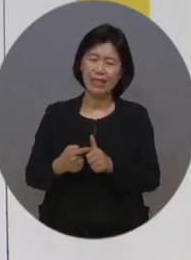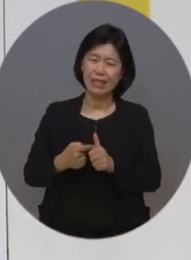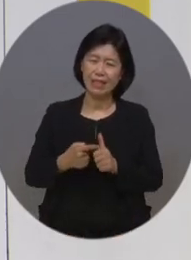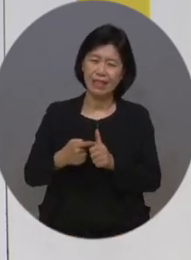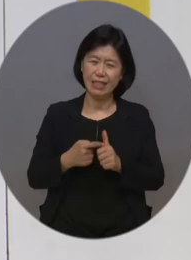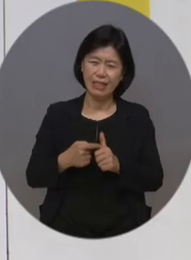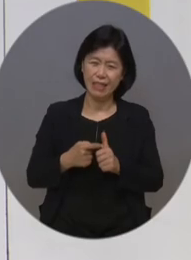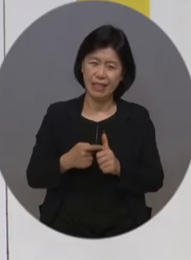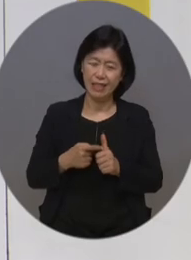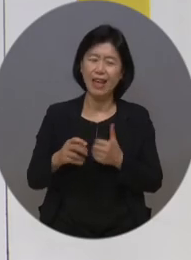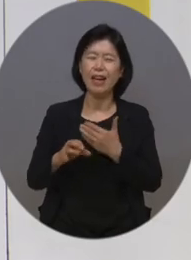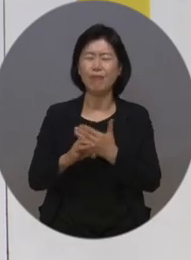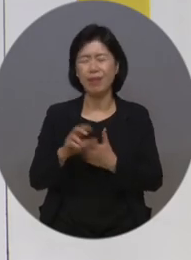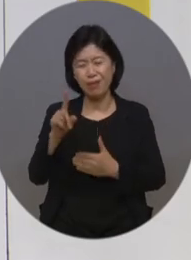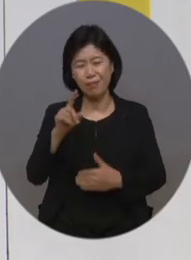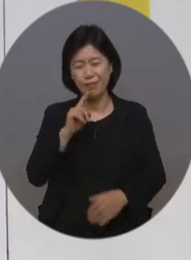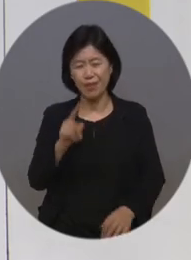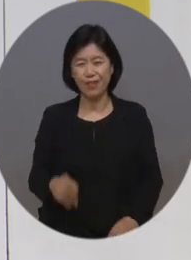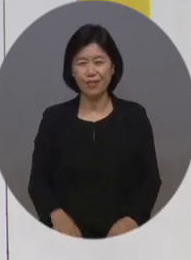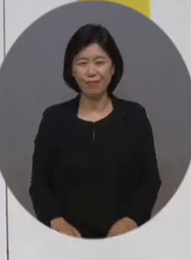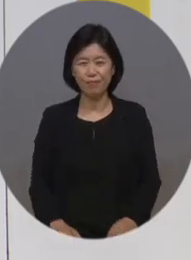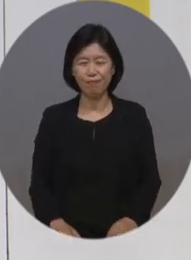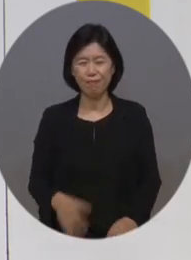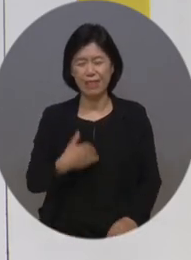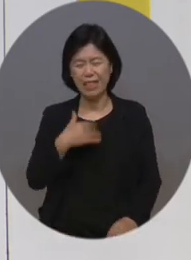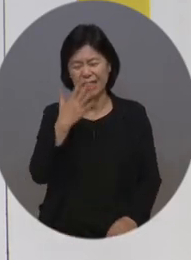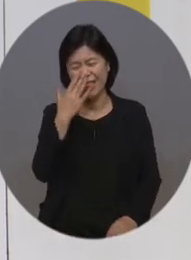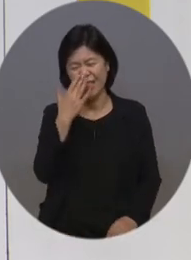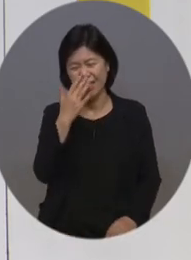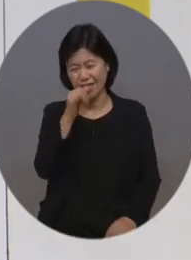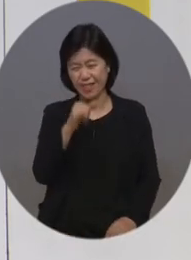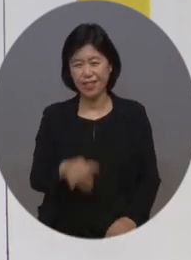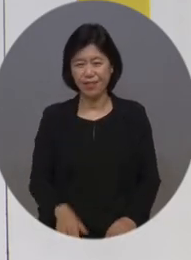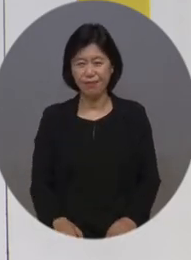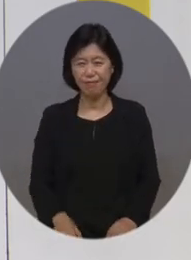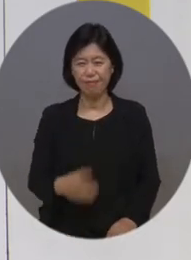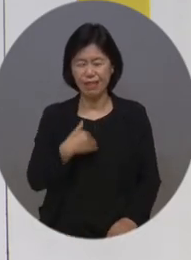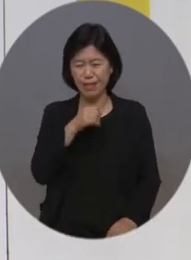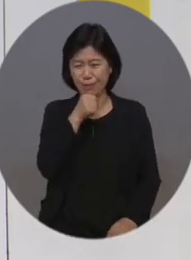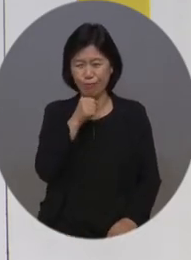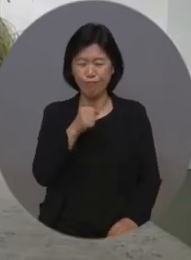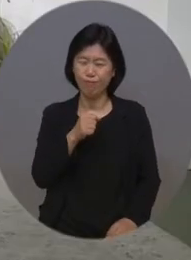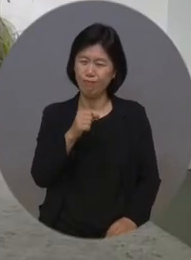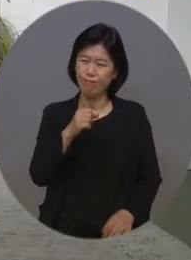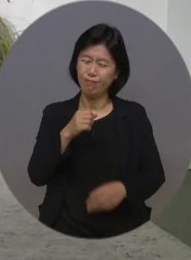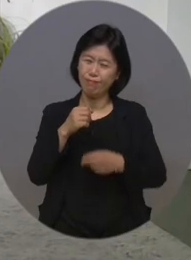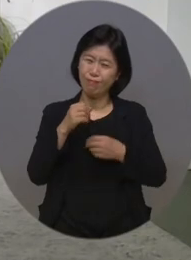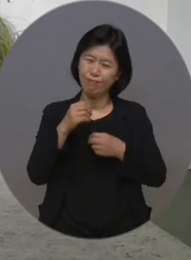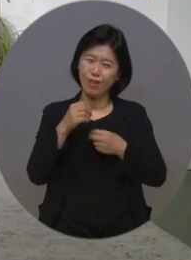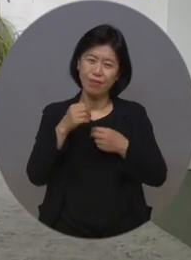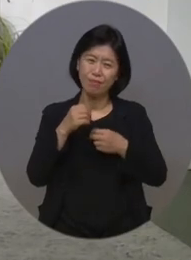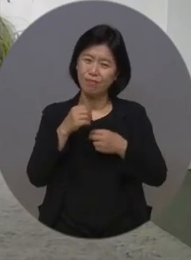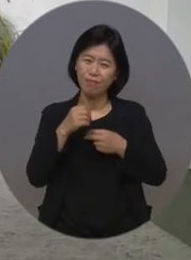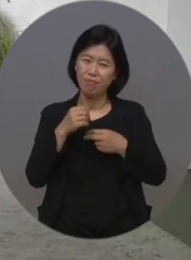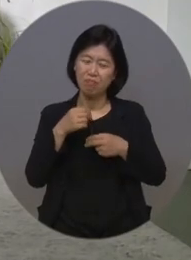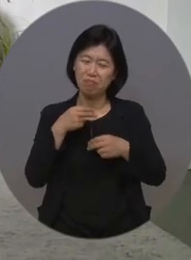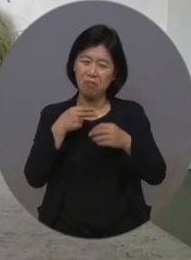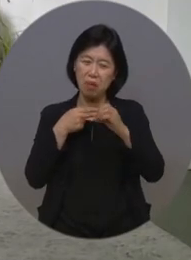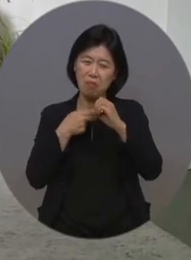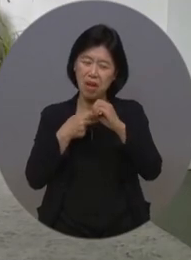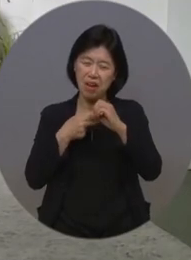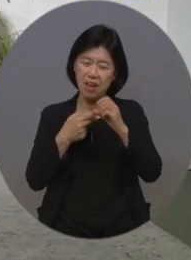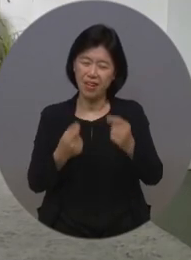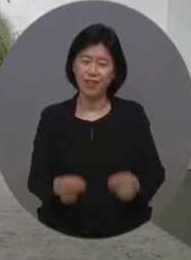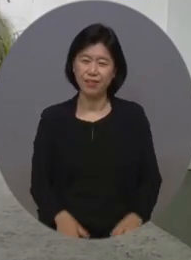에 그러니까 그게 남자로서는 4 빵 점 인것 같아요 단어는 어 저는 여